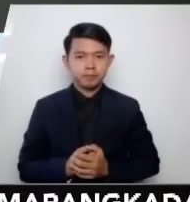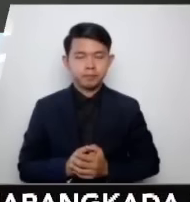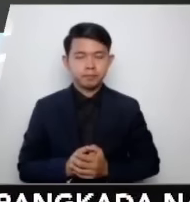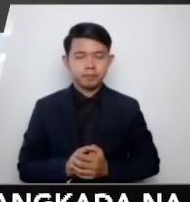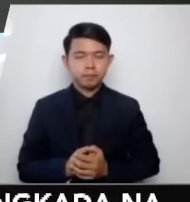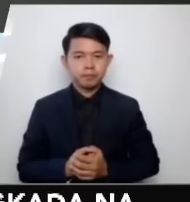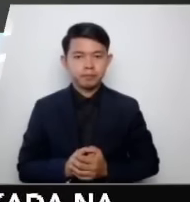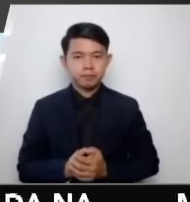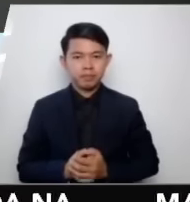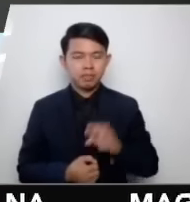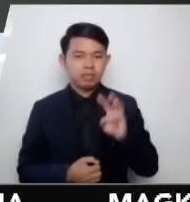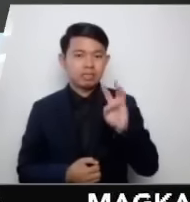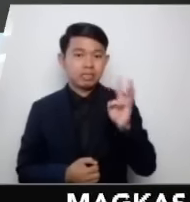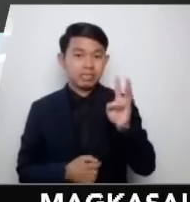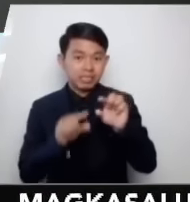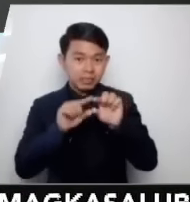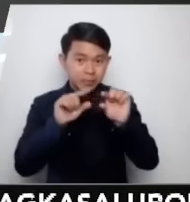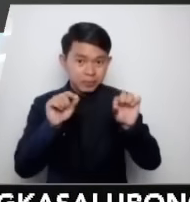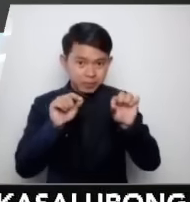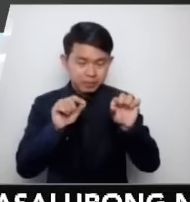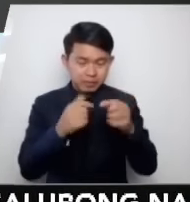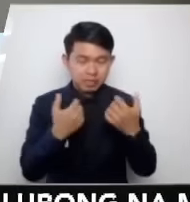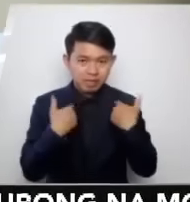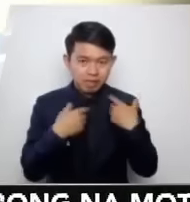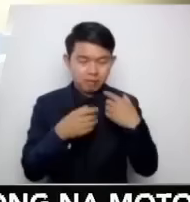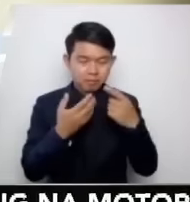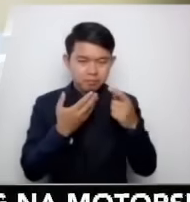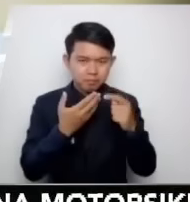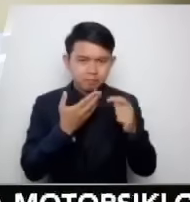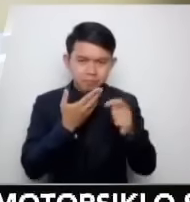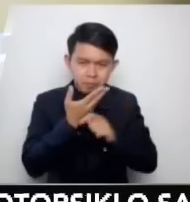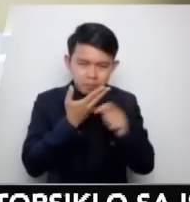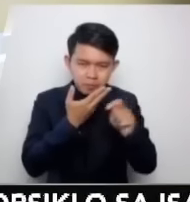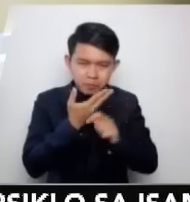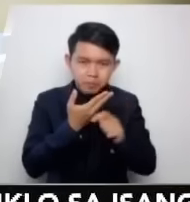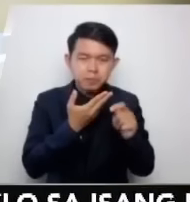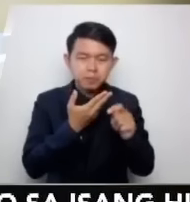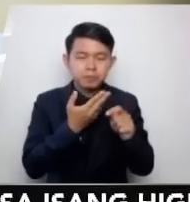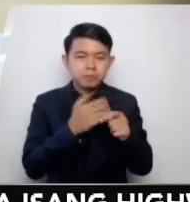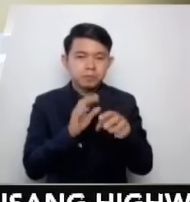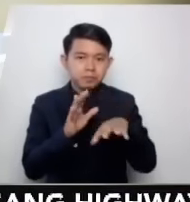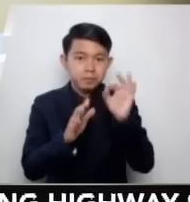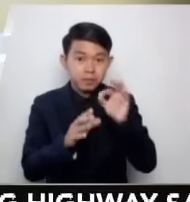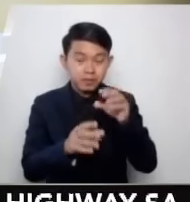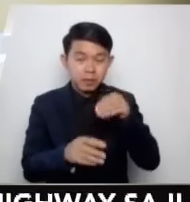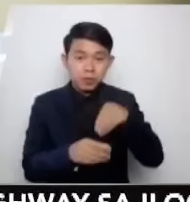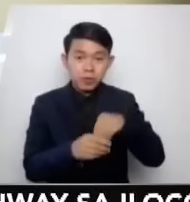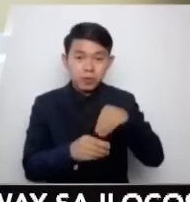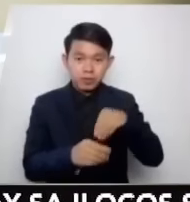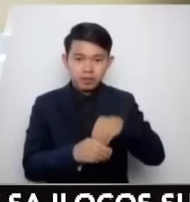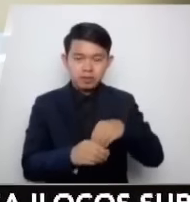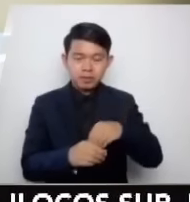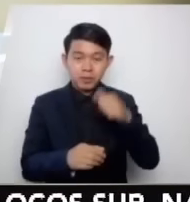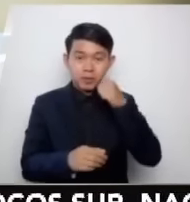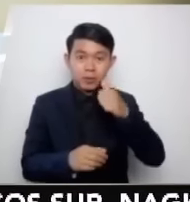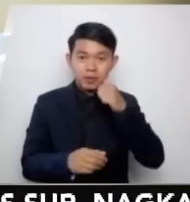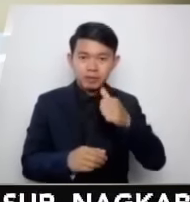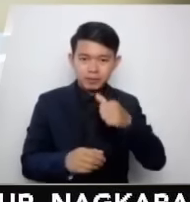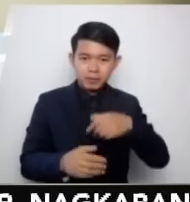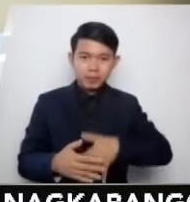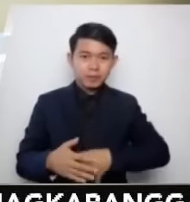maliliit na lalagyan ng hinihinalang cocaine ang nakuha mula sa loob ng tiyan ng isang babae sa South Africa. Nakita yan